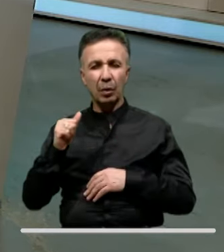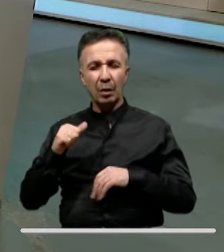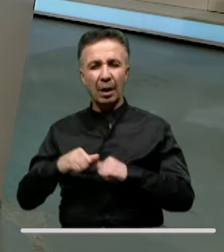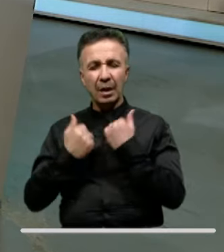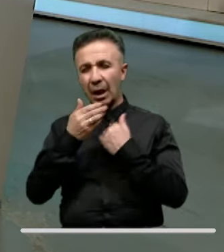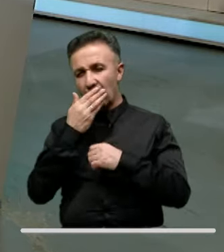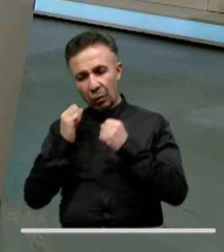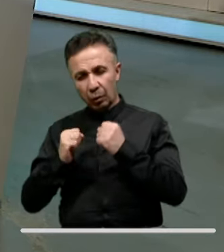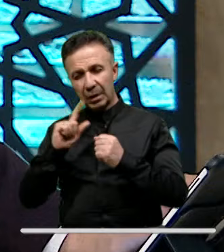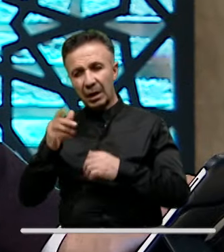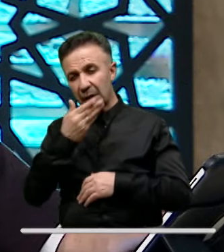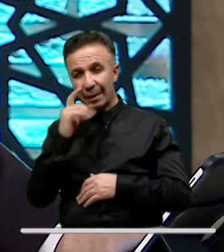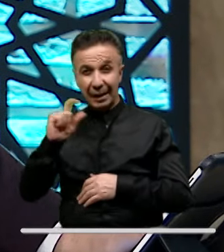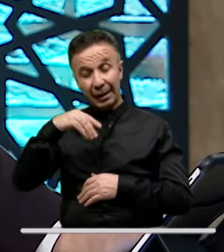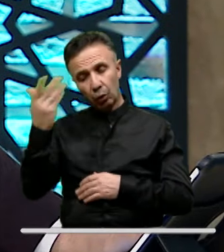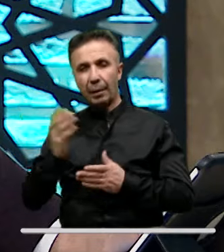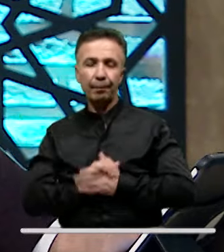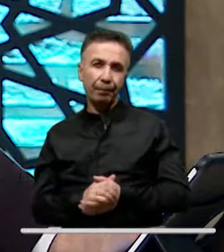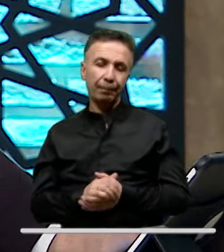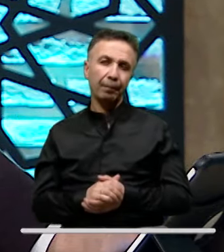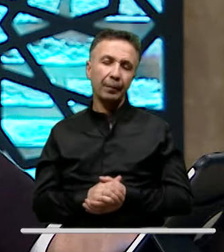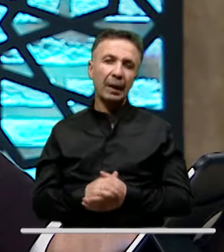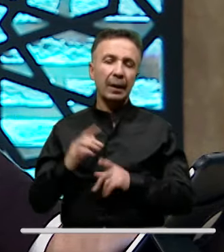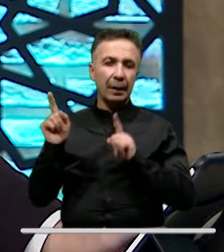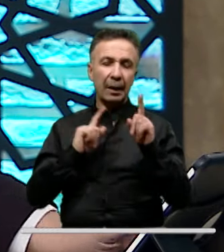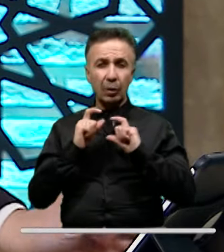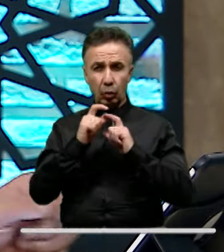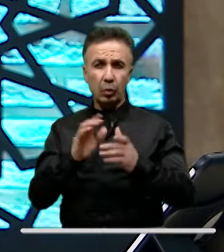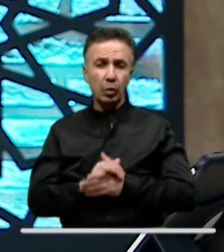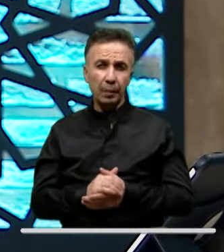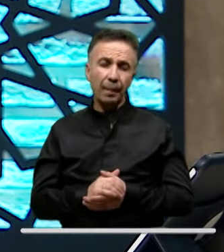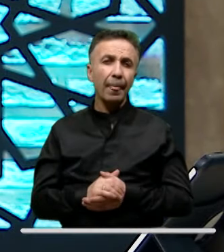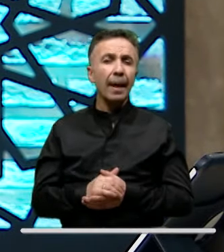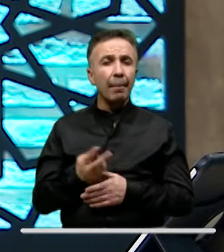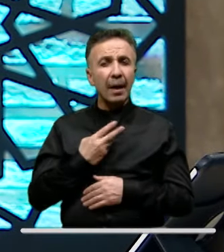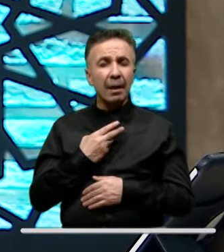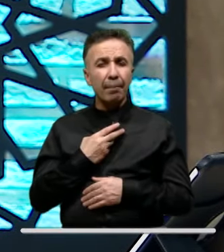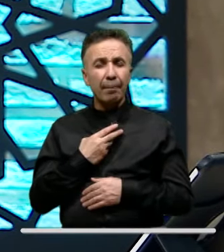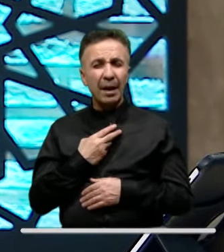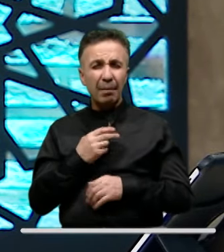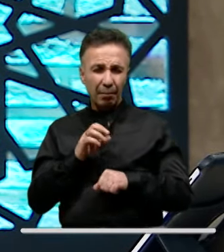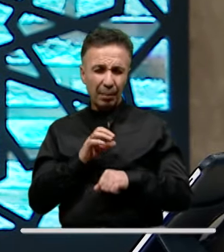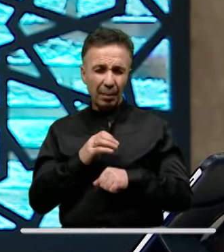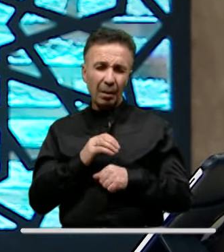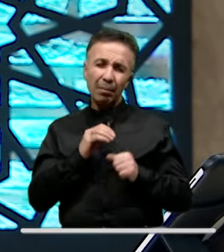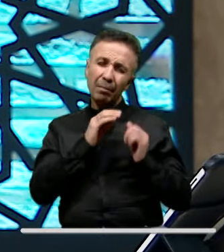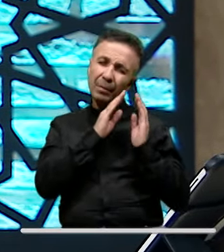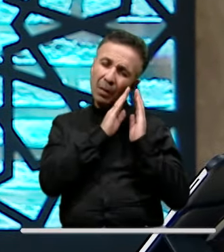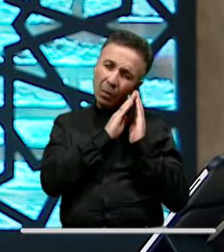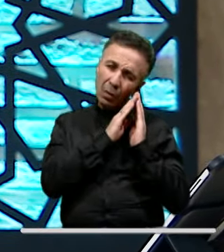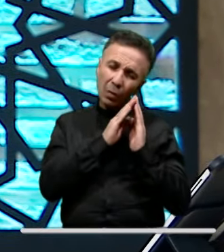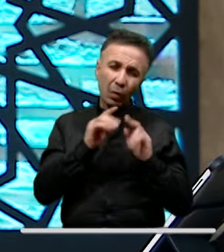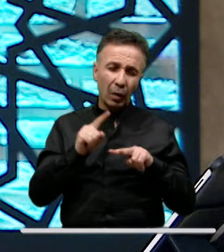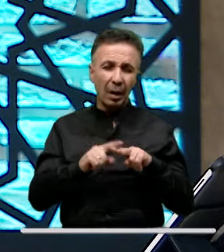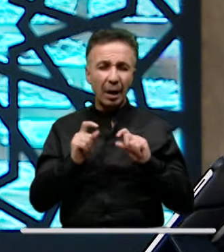Evet. Ahmet Bey'in selamları var. Sosyal medyadan sormuş bu soruyu. Diyor ki hocam benim uyku apnesi problemim var ve bir makine